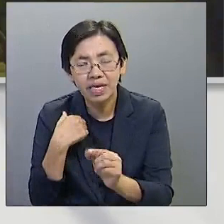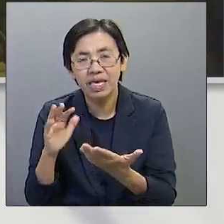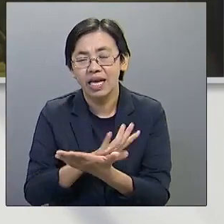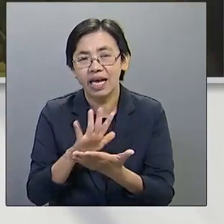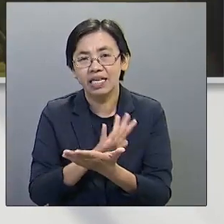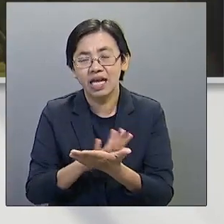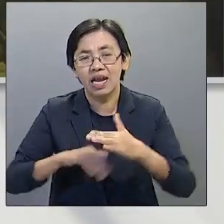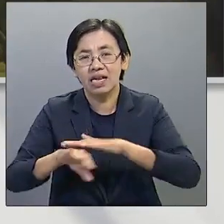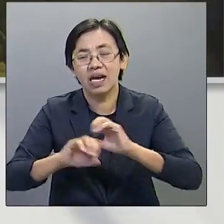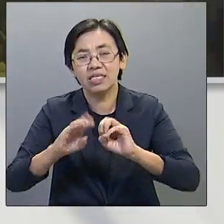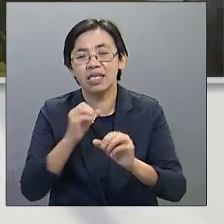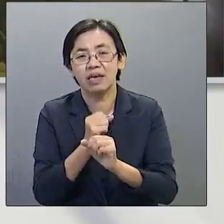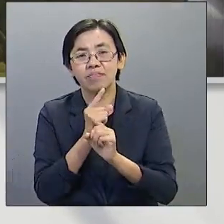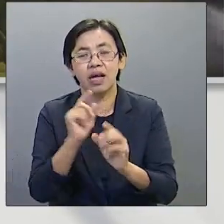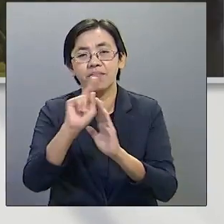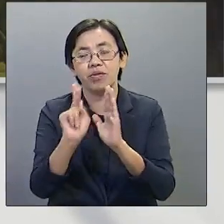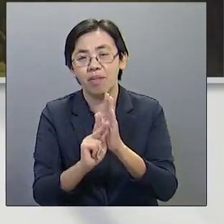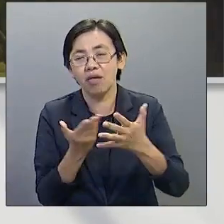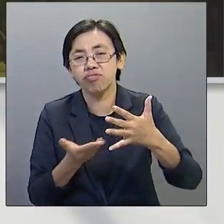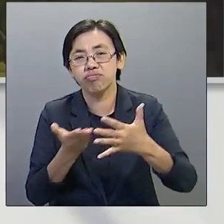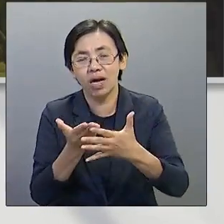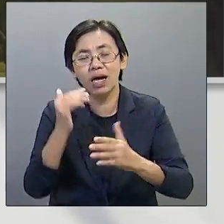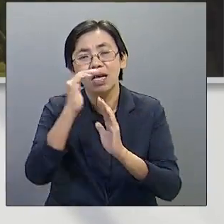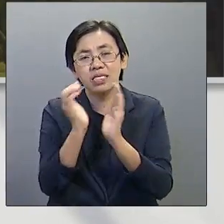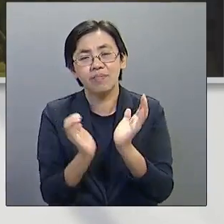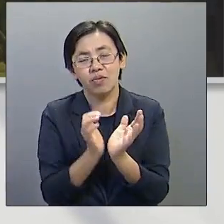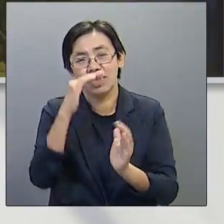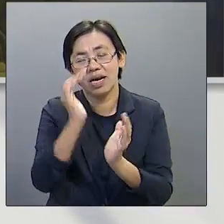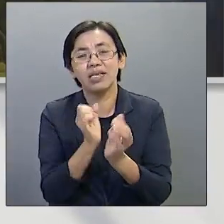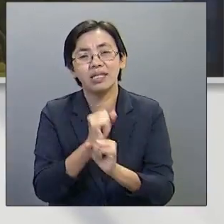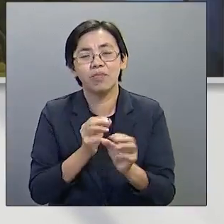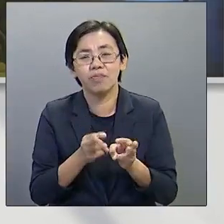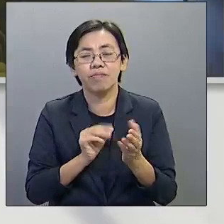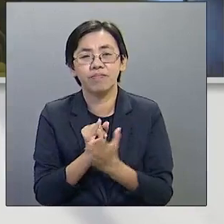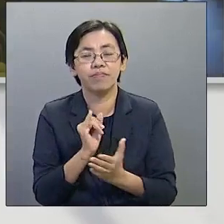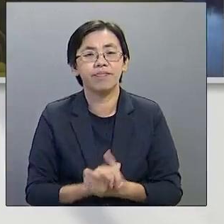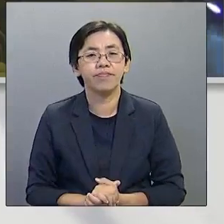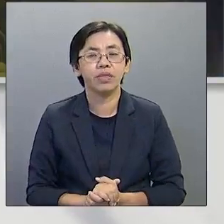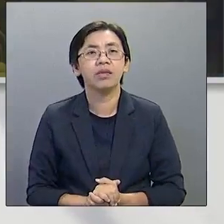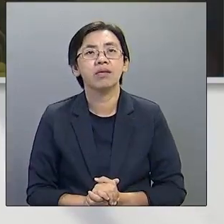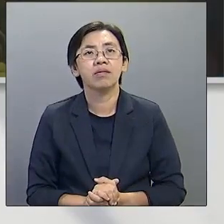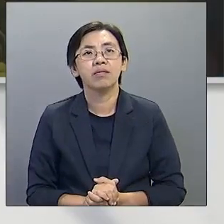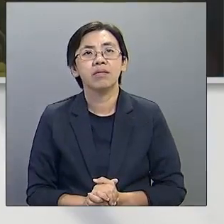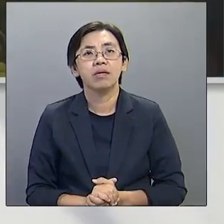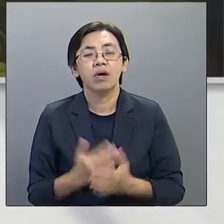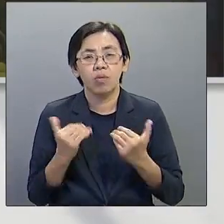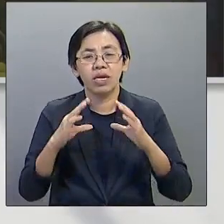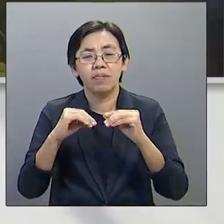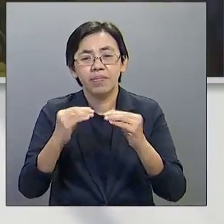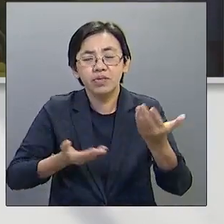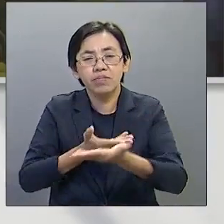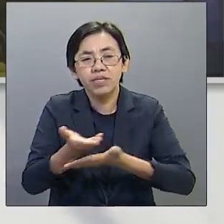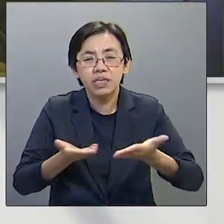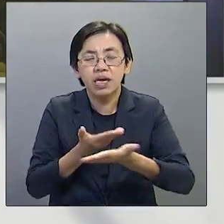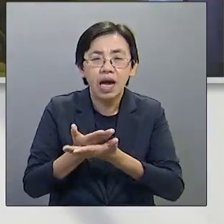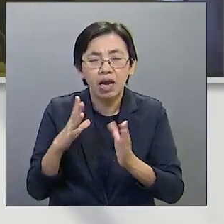ยืนยันตามขั้นตอนที่ทางตำรวจทำว่าถูกต้องค่ะซึ่งในวันนี้เนี่ยทางจร.เขามีประชุมความคืบหน้าของคดีนะคะ